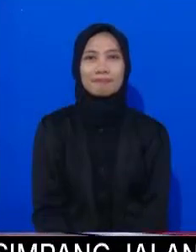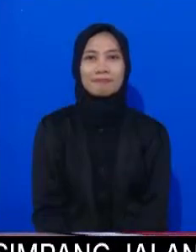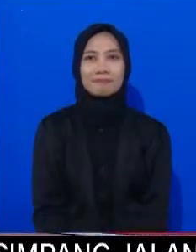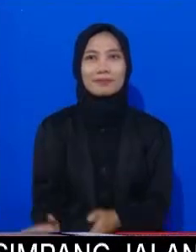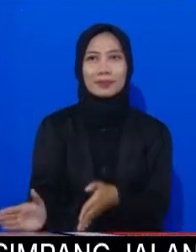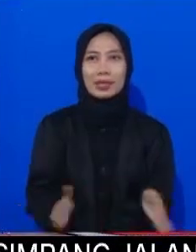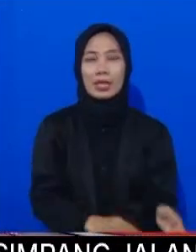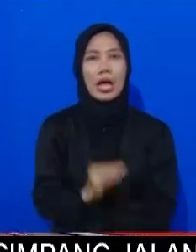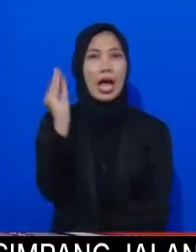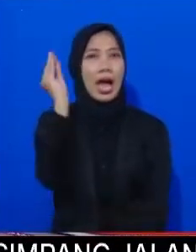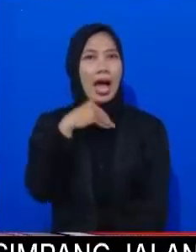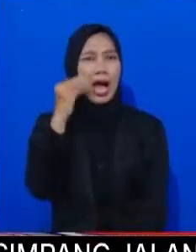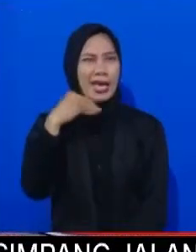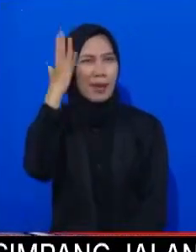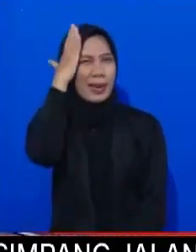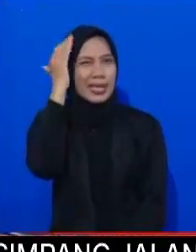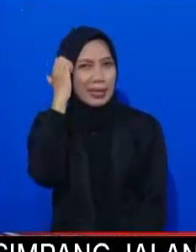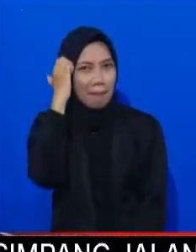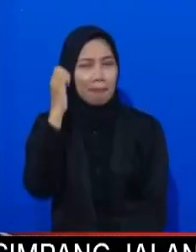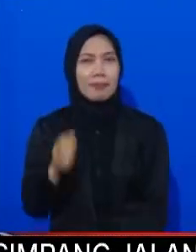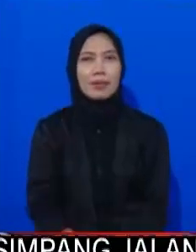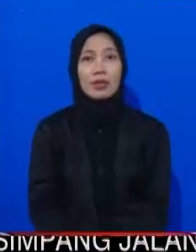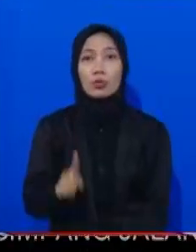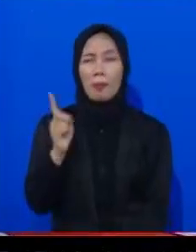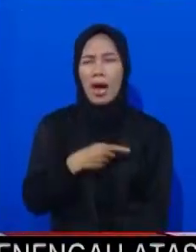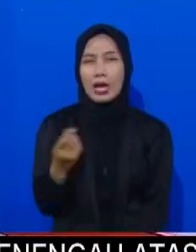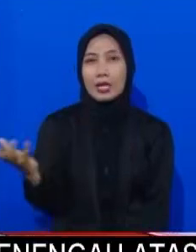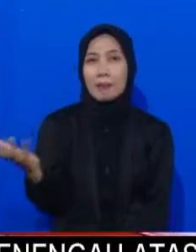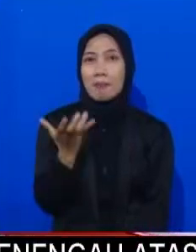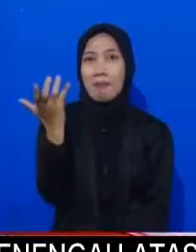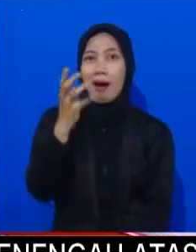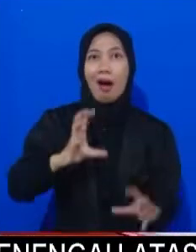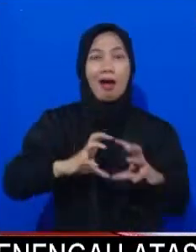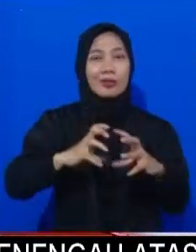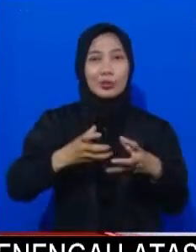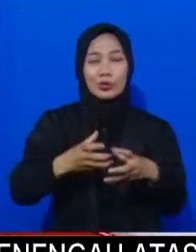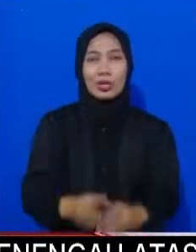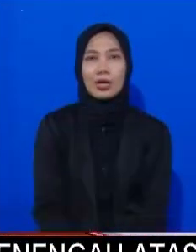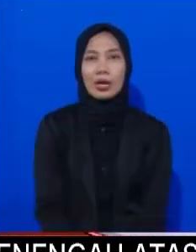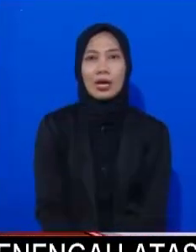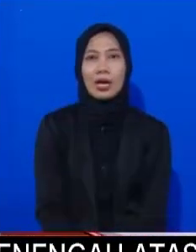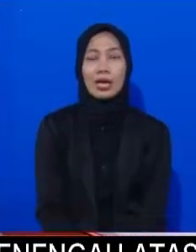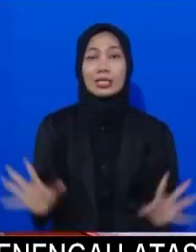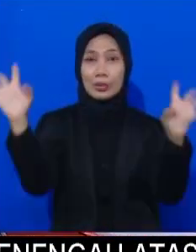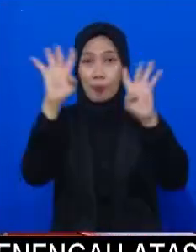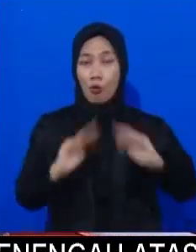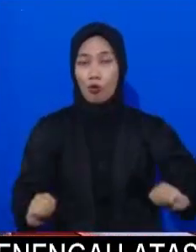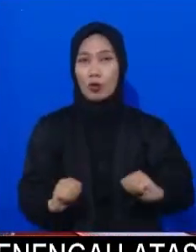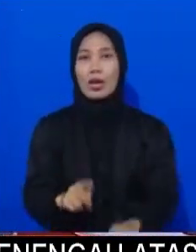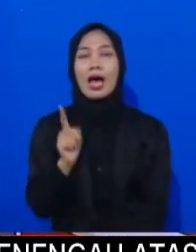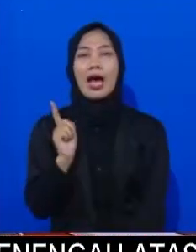Ayam mistis atau ayam hitam jenis cemani menjadi ras ayam termahal di dunia saat ini. Di Kabupaten Bogor, Jawa Barat, seorang peternak ayam